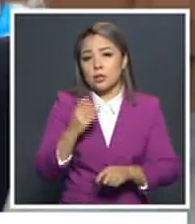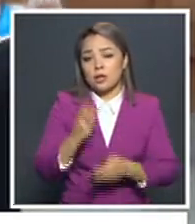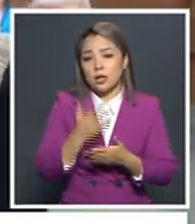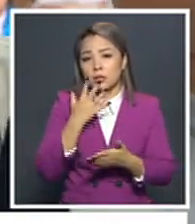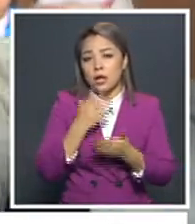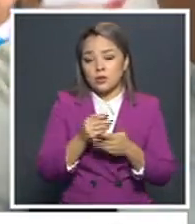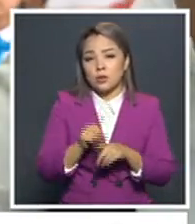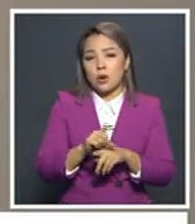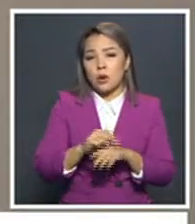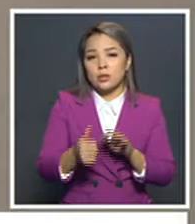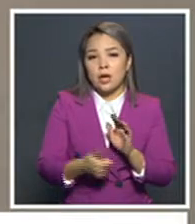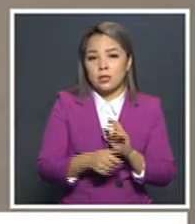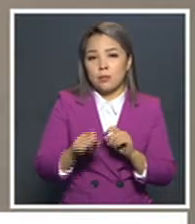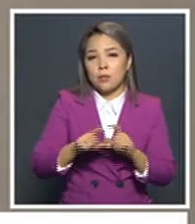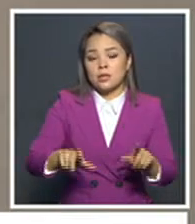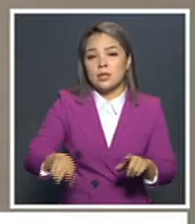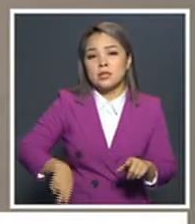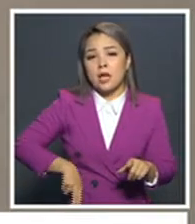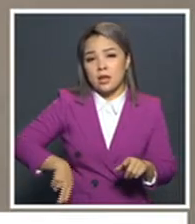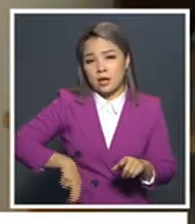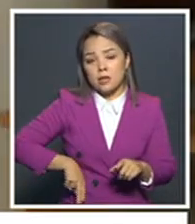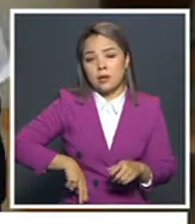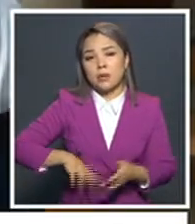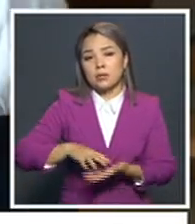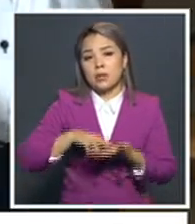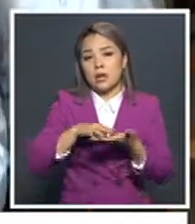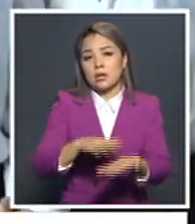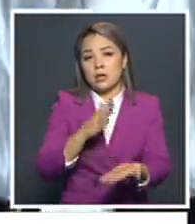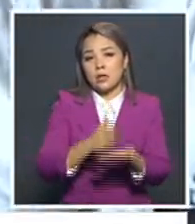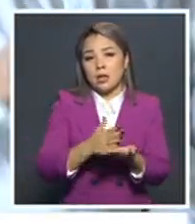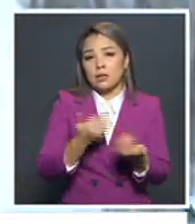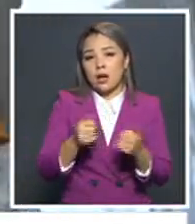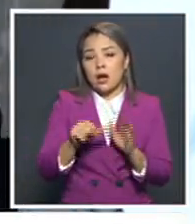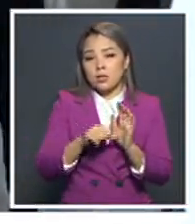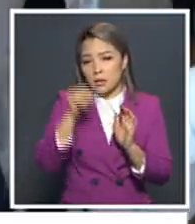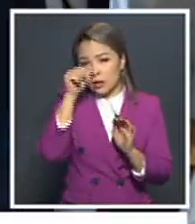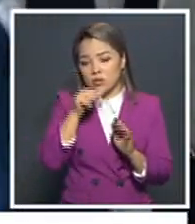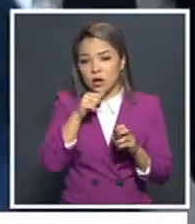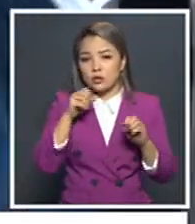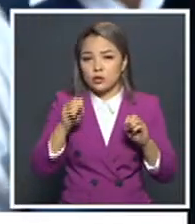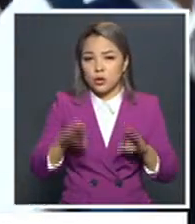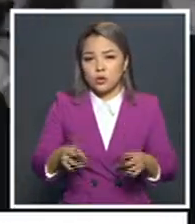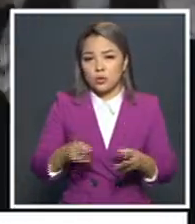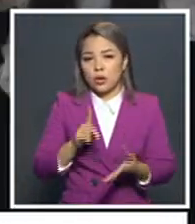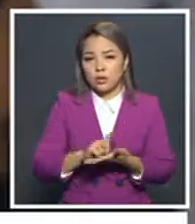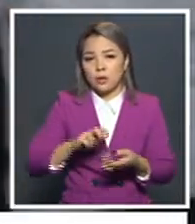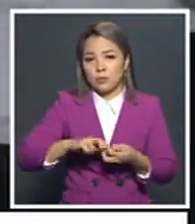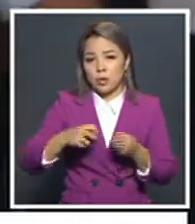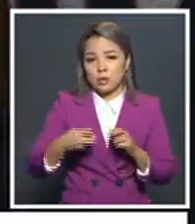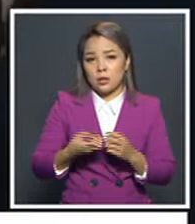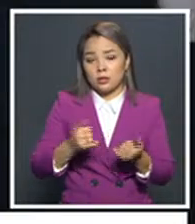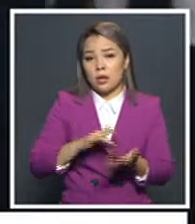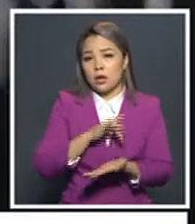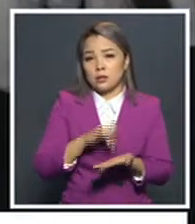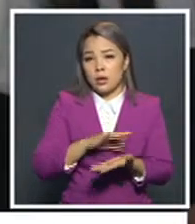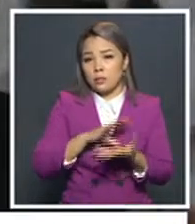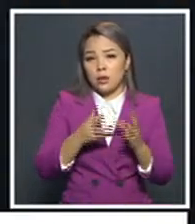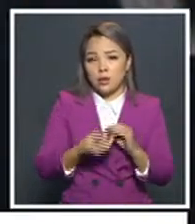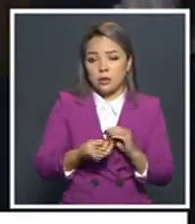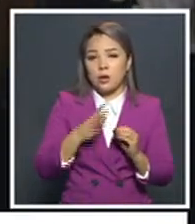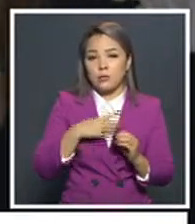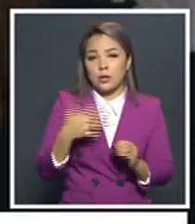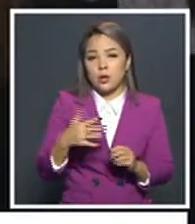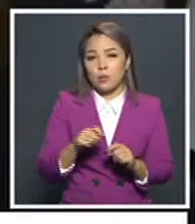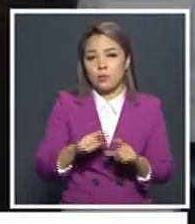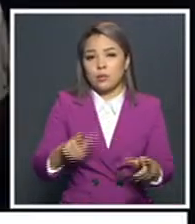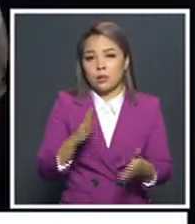мектеп директорына нұсқама берілді. Енді басшылар бұл мәселені 6 айдың ішінде шешуі тиіс. Жалпы қала бойынша 50 мектеп бар. Жыл